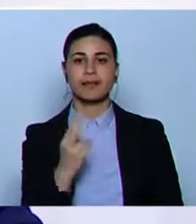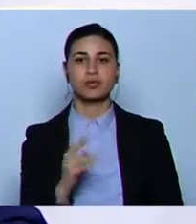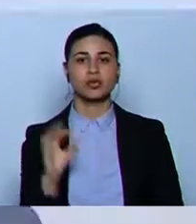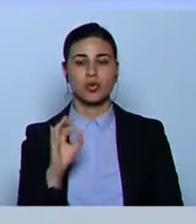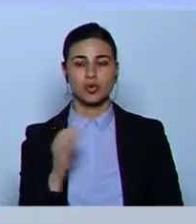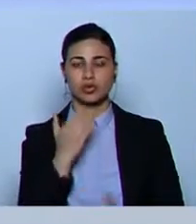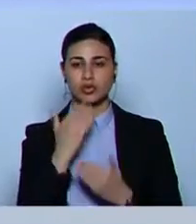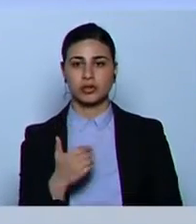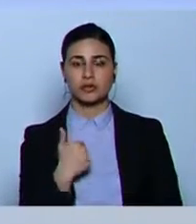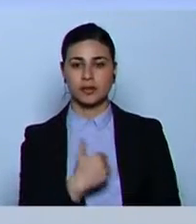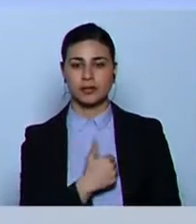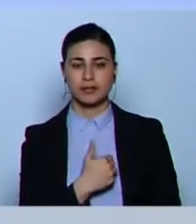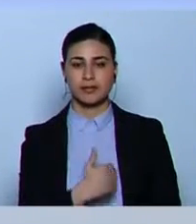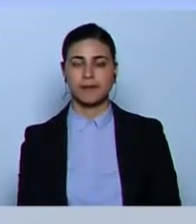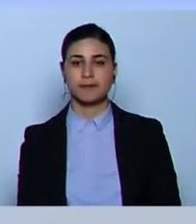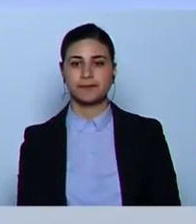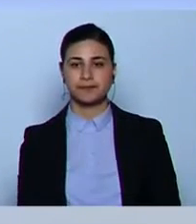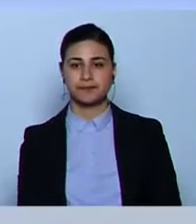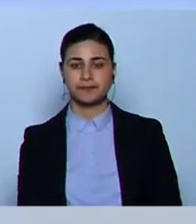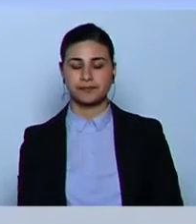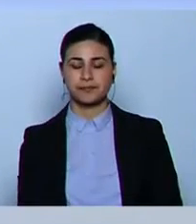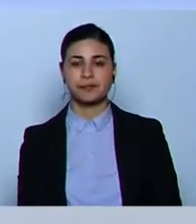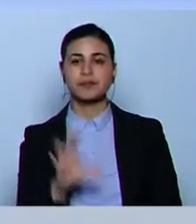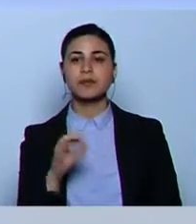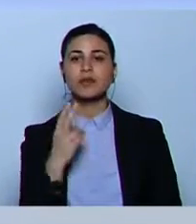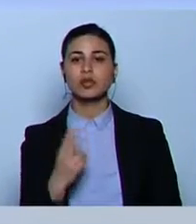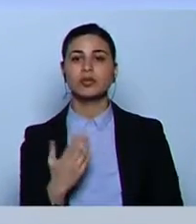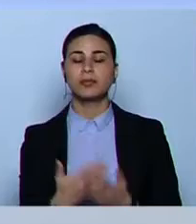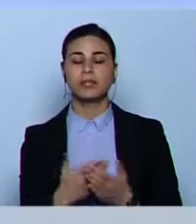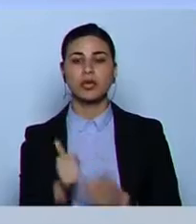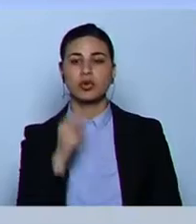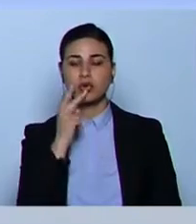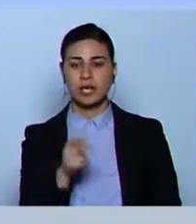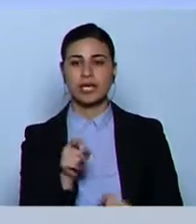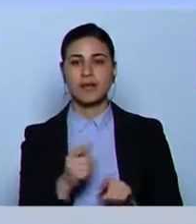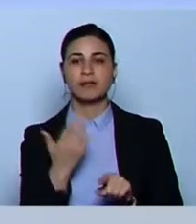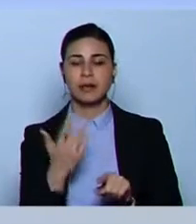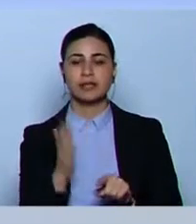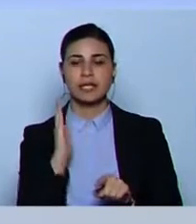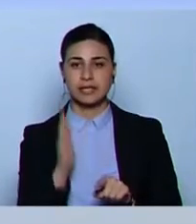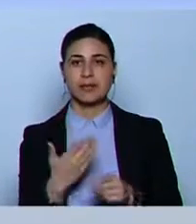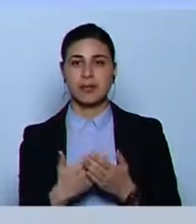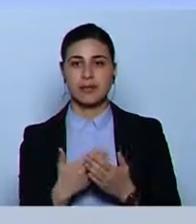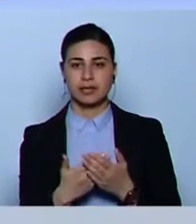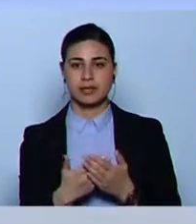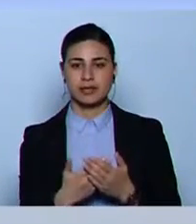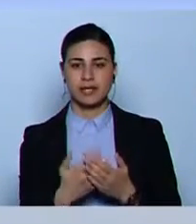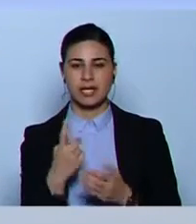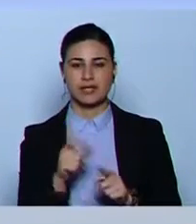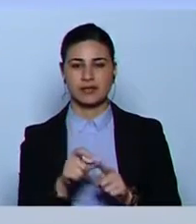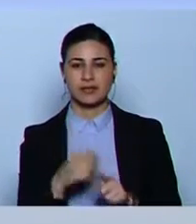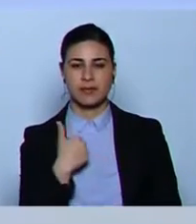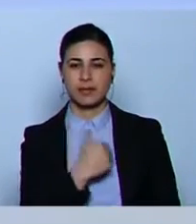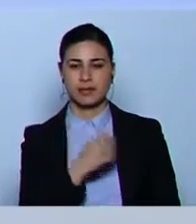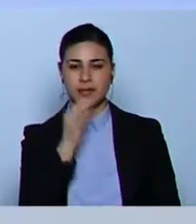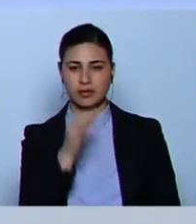დავით, თქვენთან გადმოვდიოდი სწორედ ამ შეკითხვით. ახლა სოციალური ასპექტი ამ ცვლილებების, თქვათ, აი თქვენ როგორ ხედავთ, რამდენად იქნება, თქვათ, უფრო მოდი ერთ რამეზე შევთანხმდეთ.